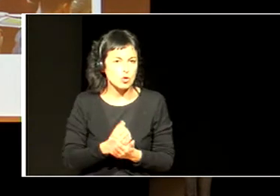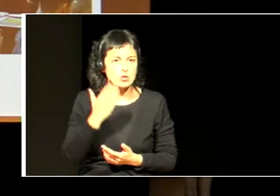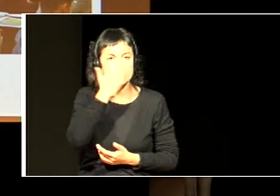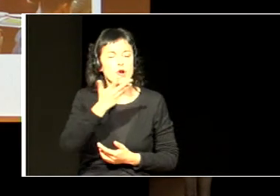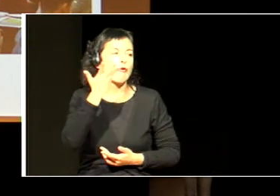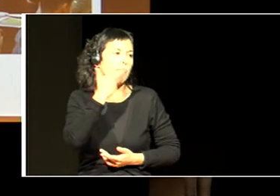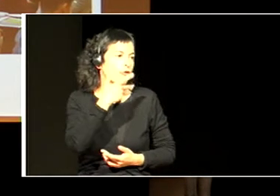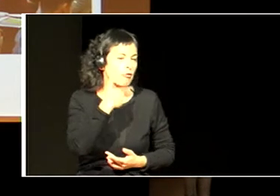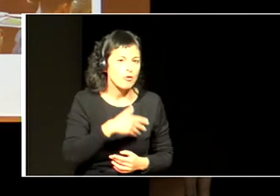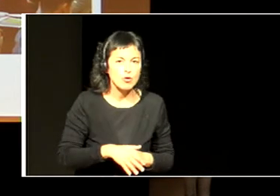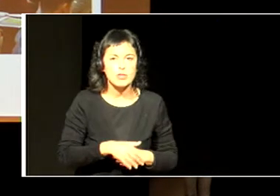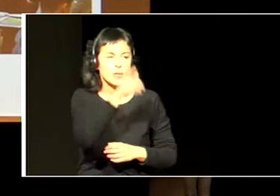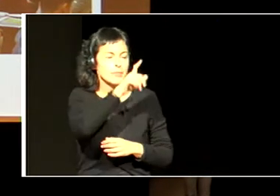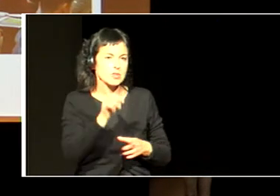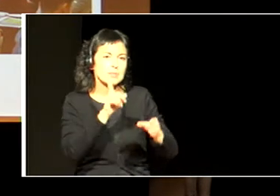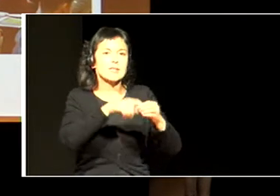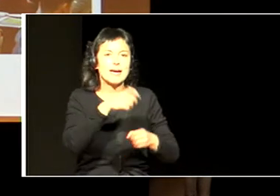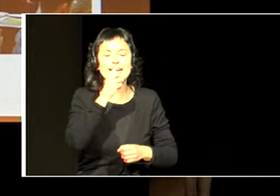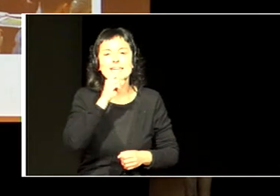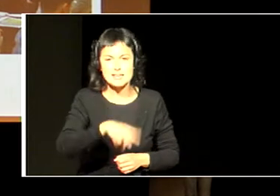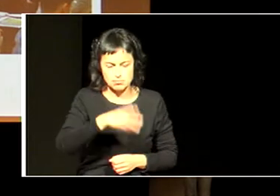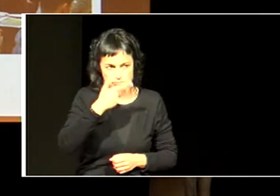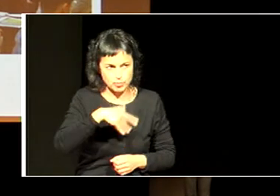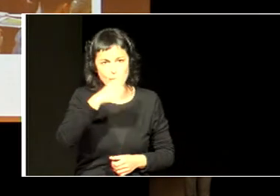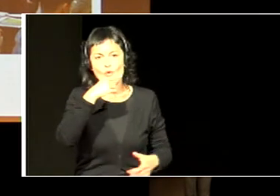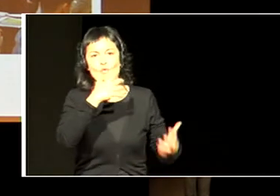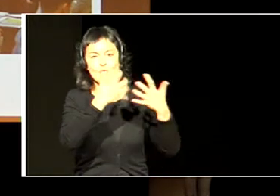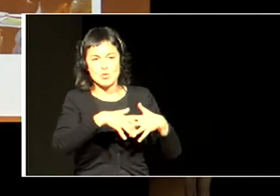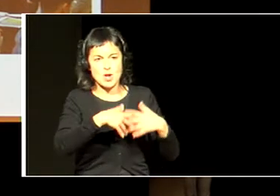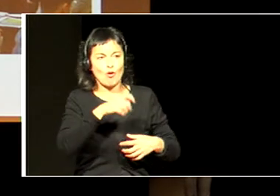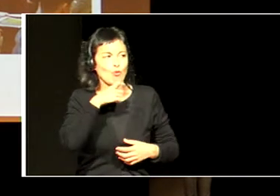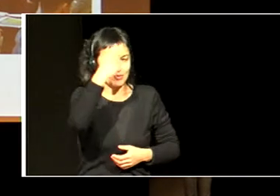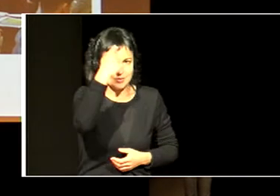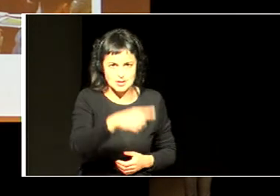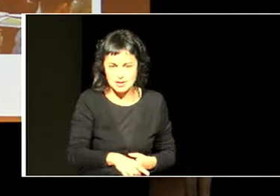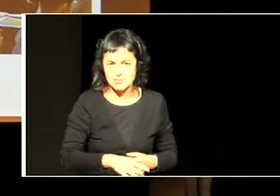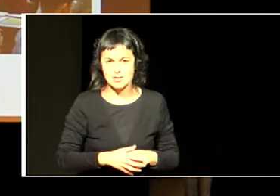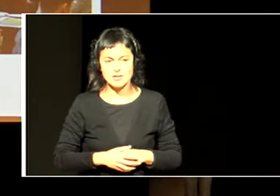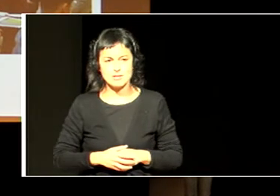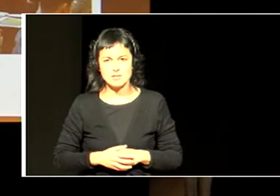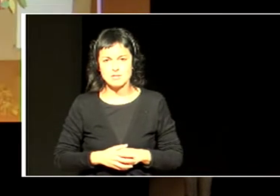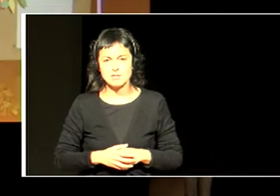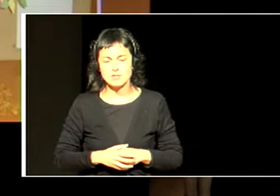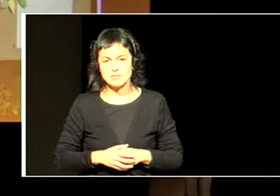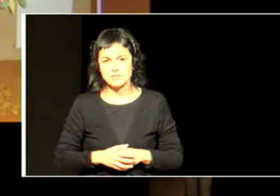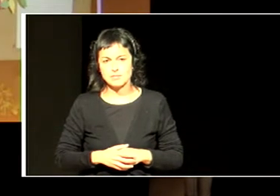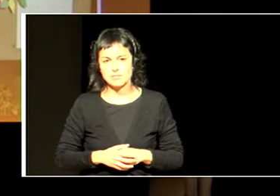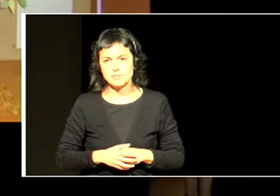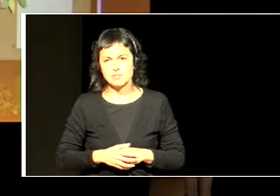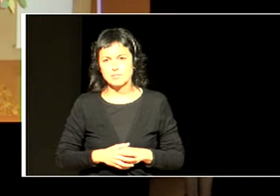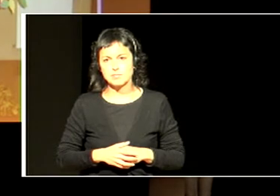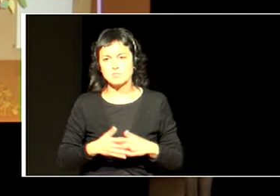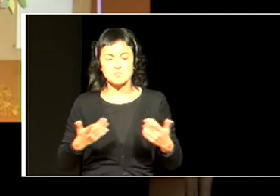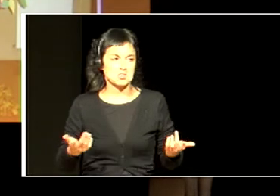nor dauden, badakit ze dinamika daukaten, eta bueno, hortik abiatzen dira, errezten da